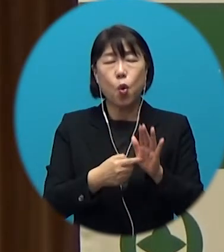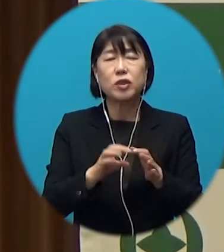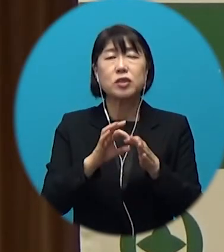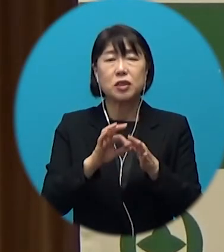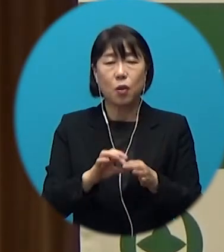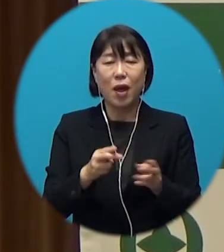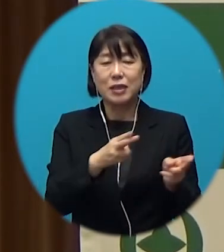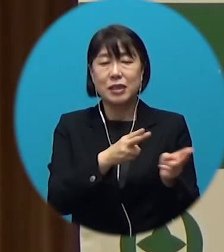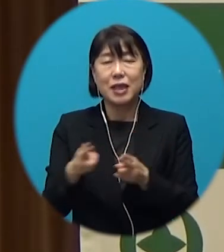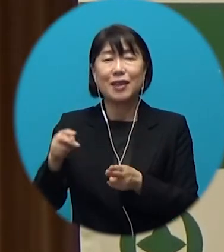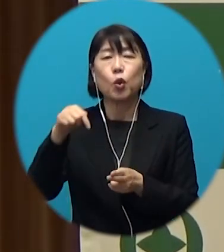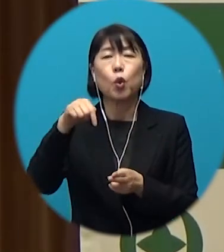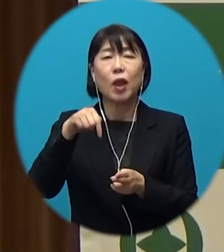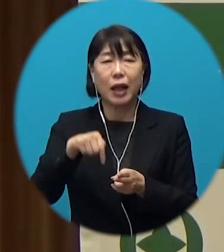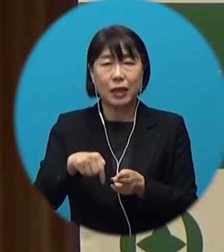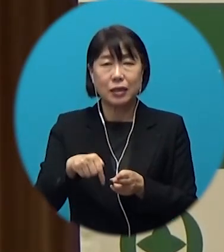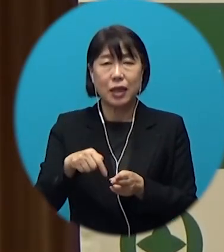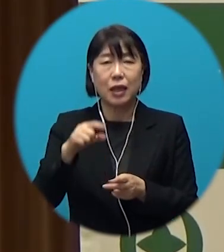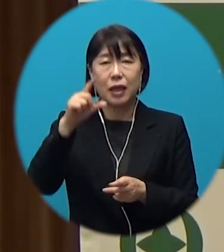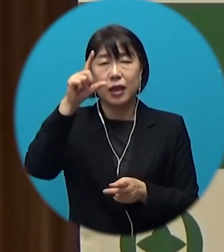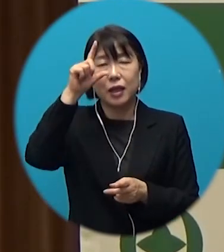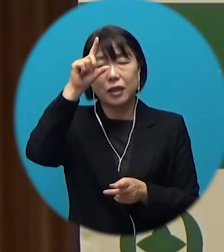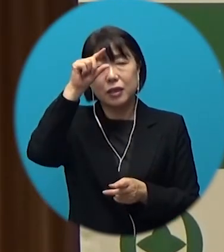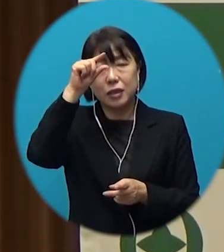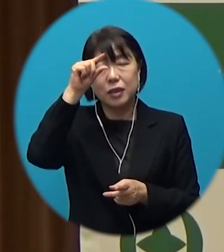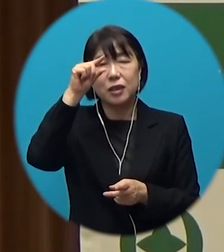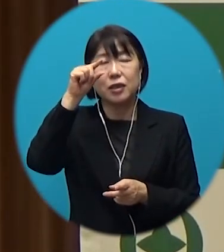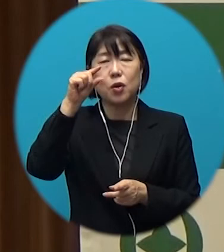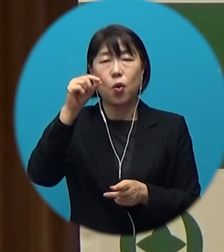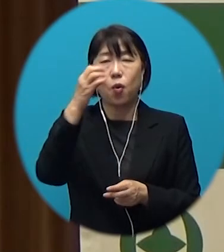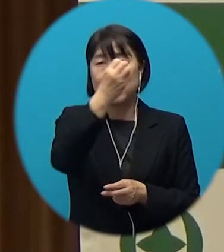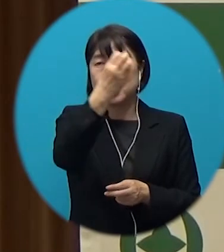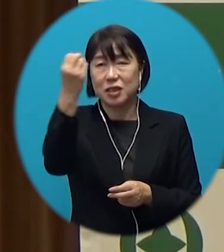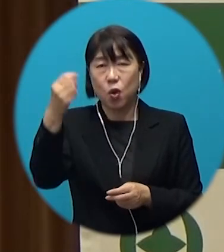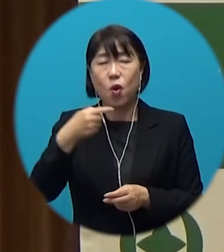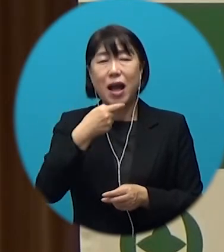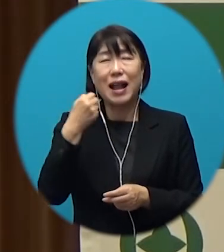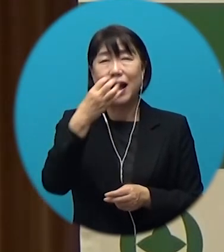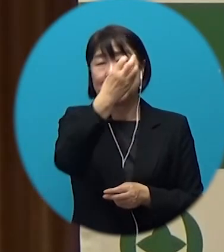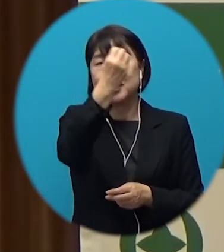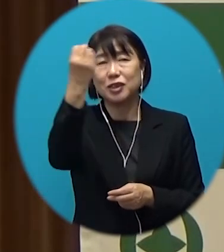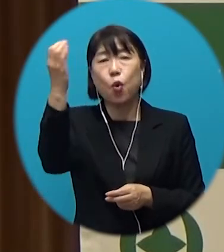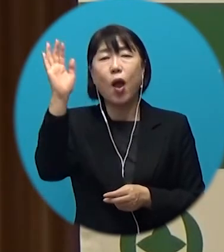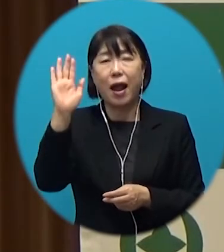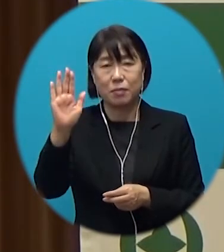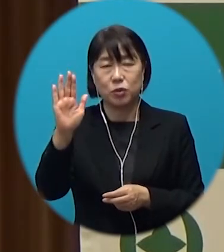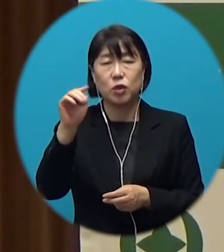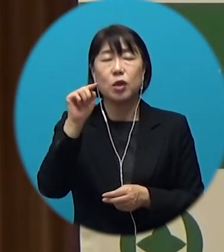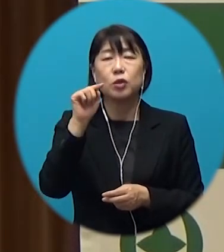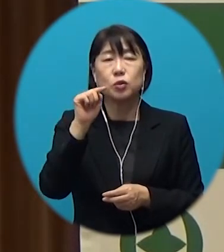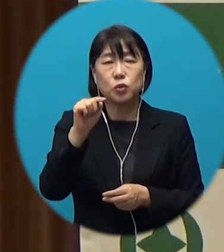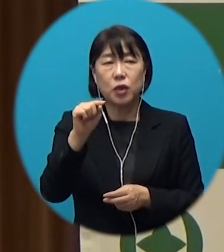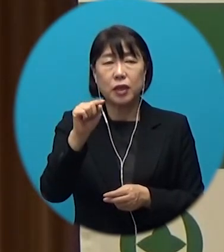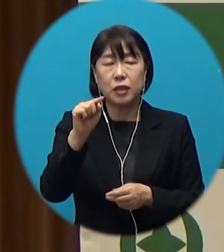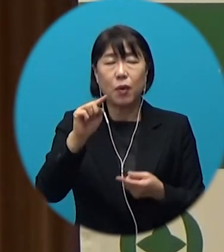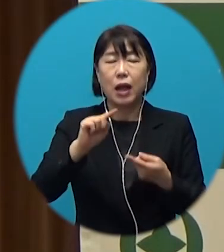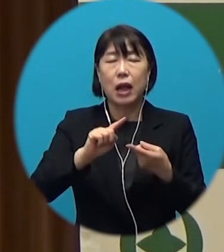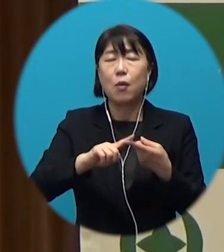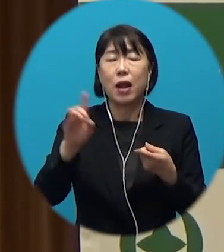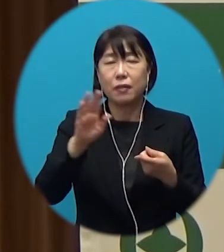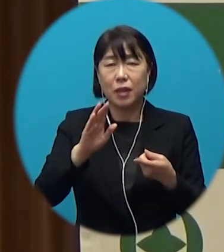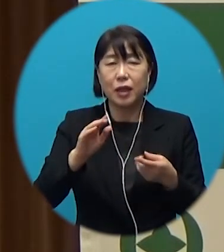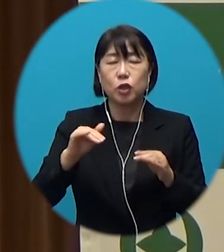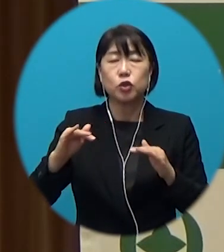で黄色信号、赤信号というものがあるんですね。でもちろんそれには抵触しない水準で十